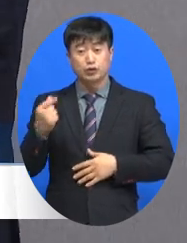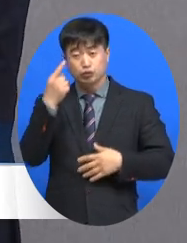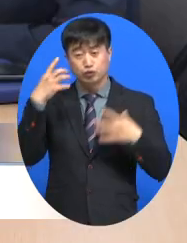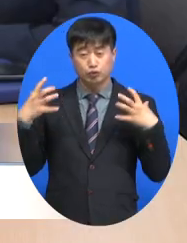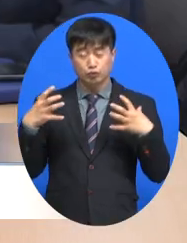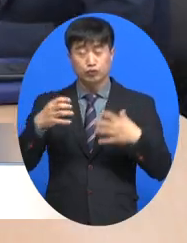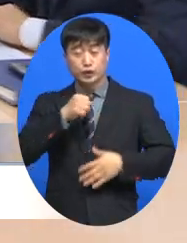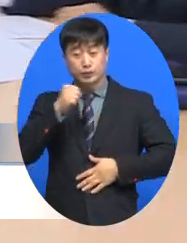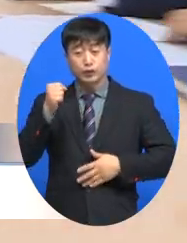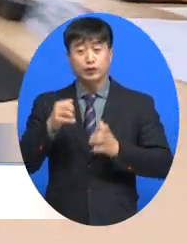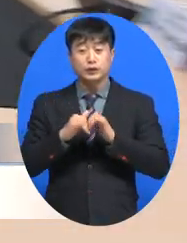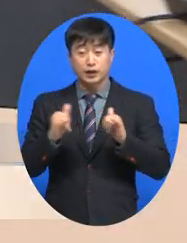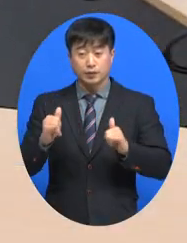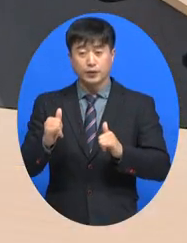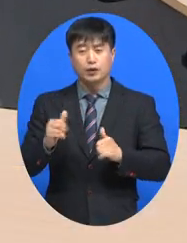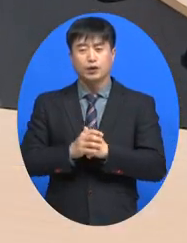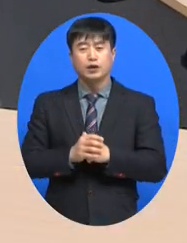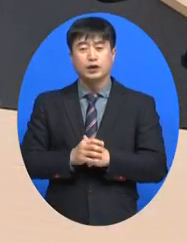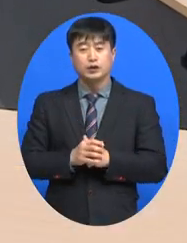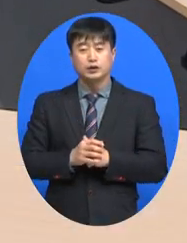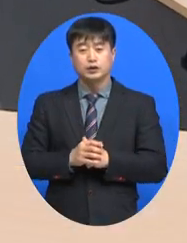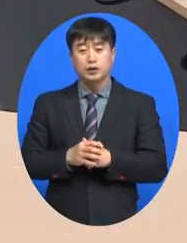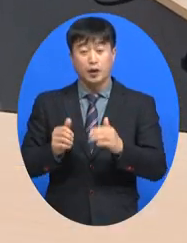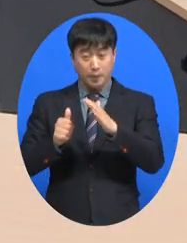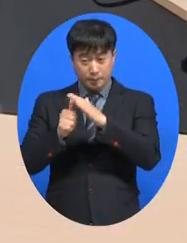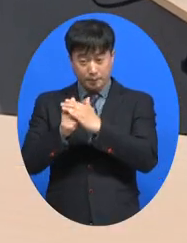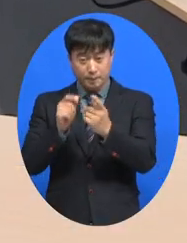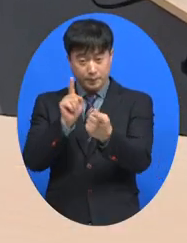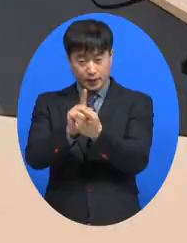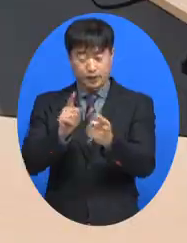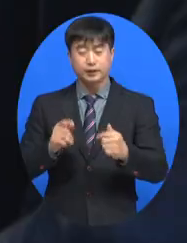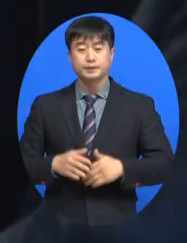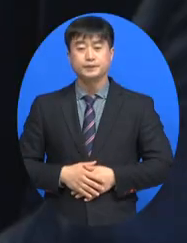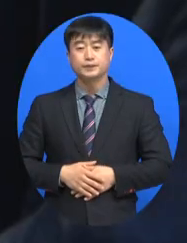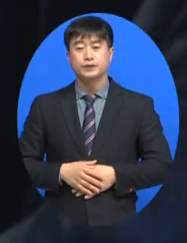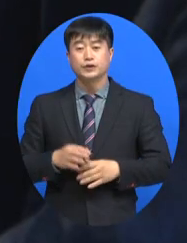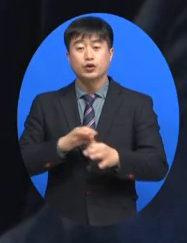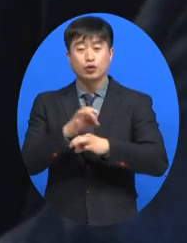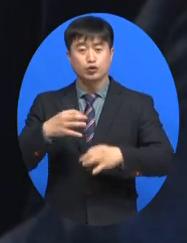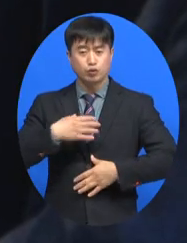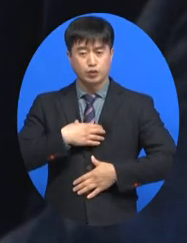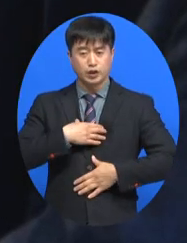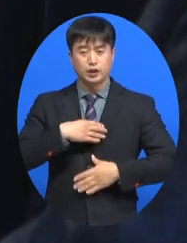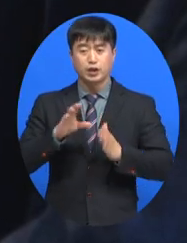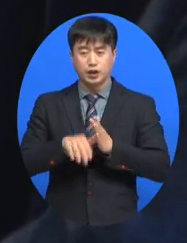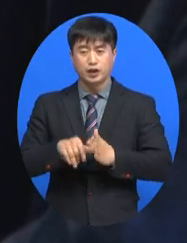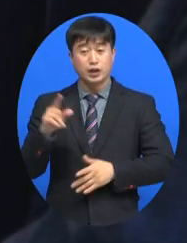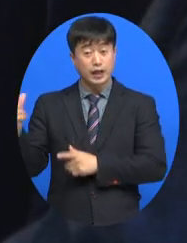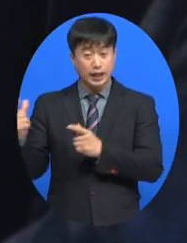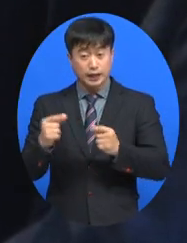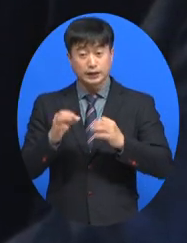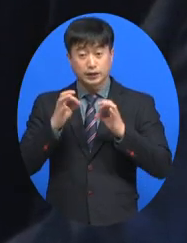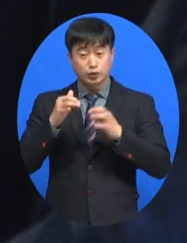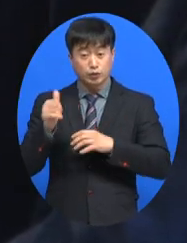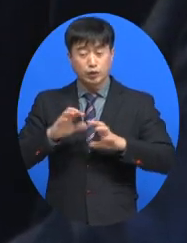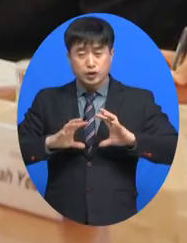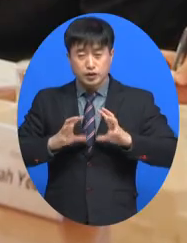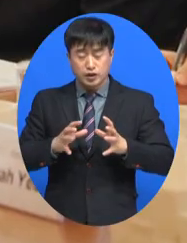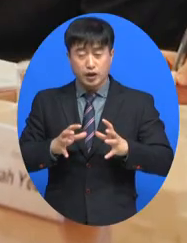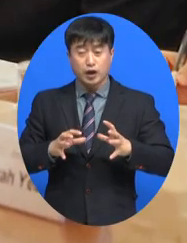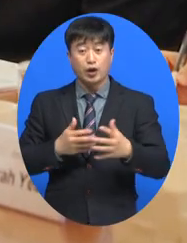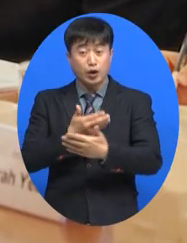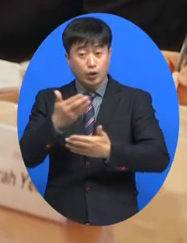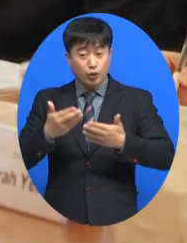등 페루 경제교류 협력 사절단을 만나고 왔습니다. 경제 위기 속 이러한 김 지사의 글로벌